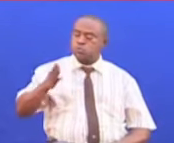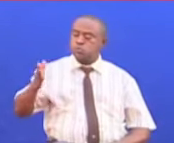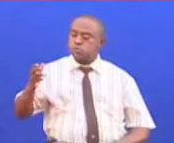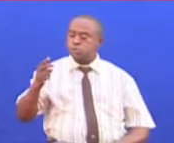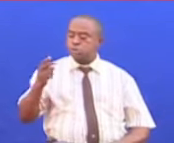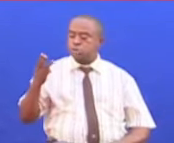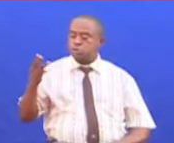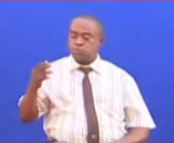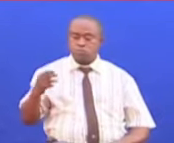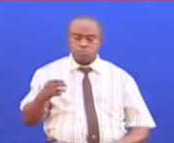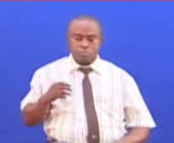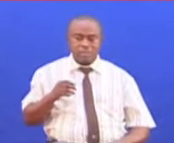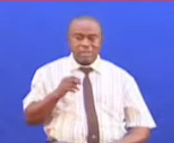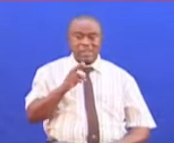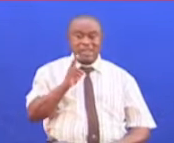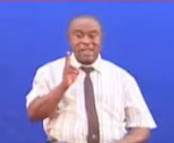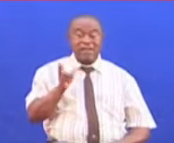matumbo